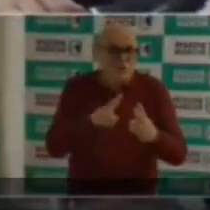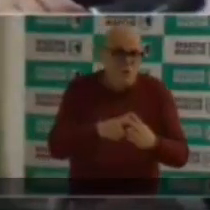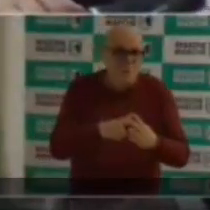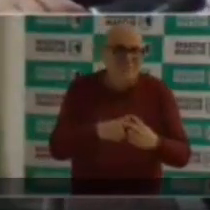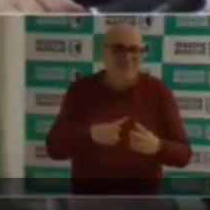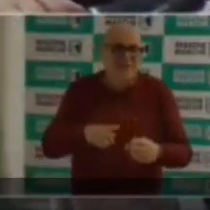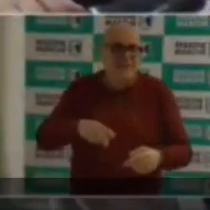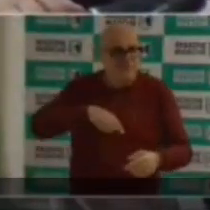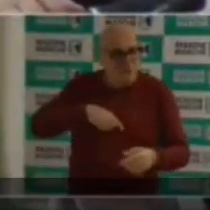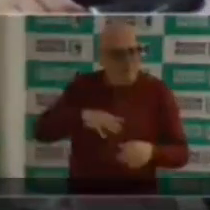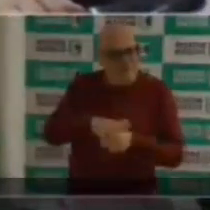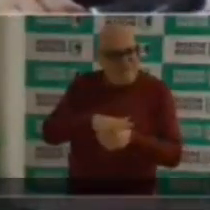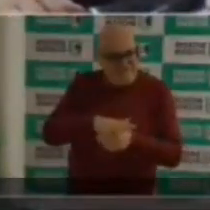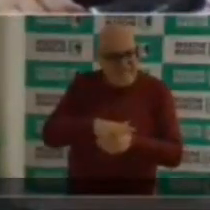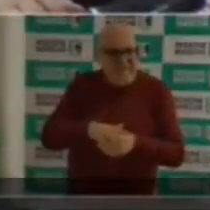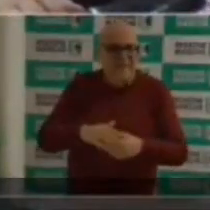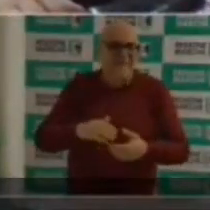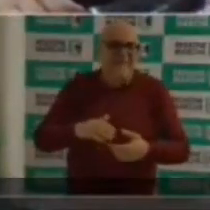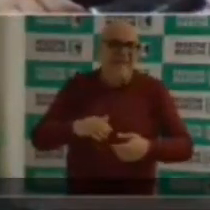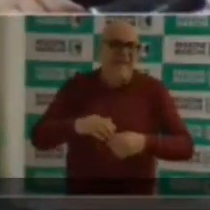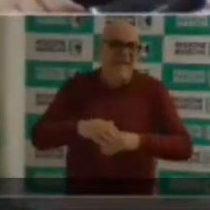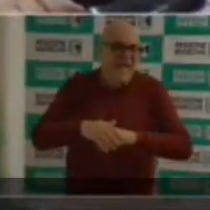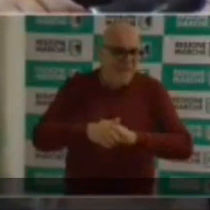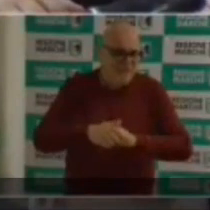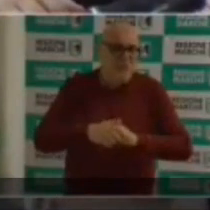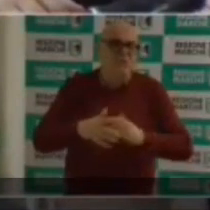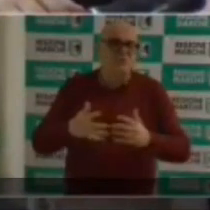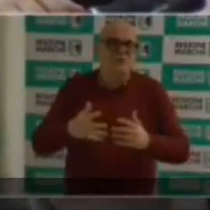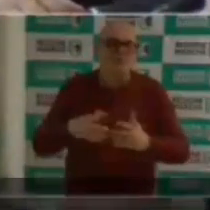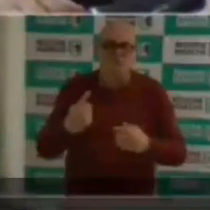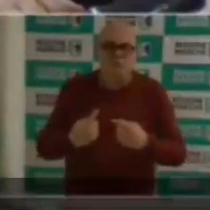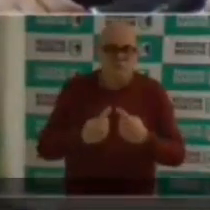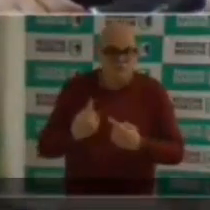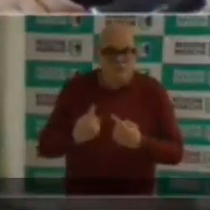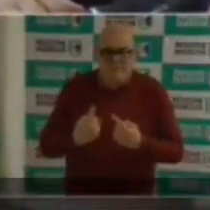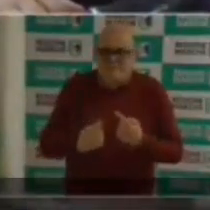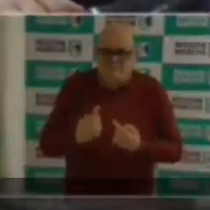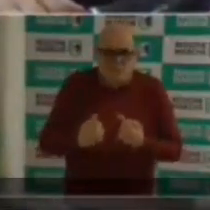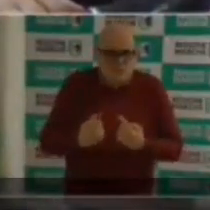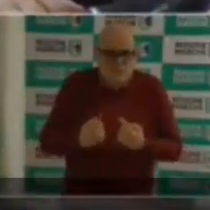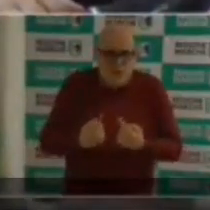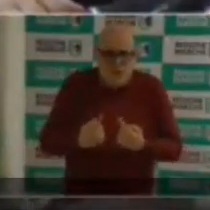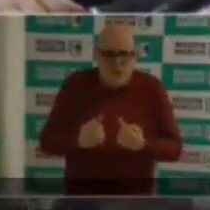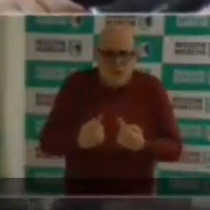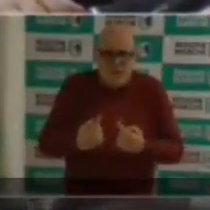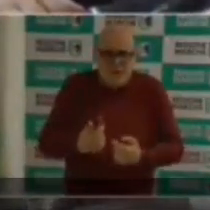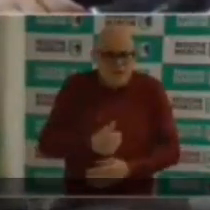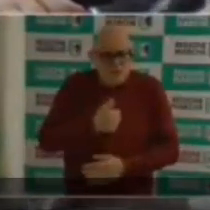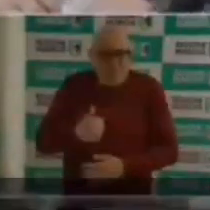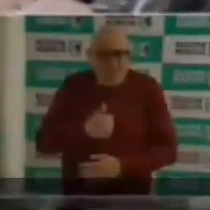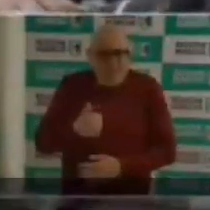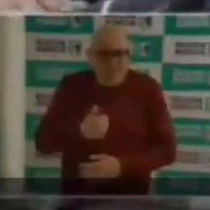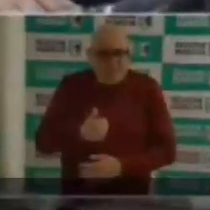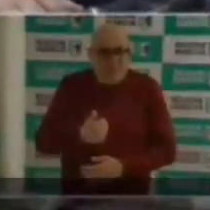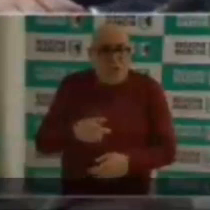o con qualche amico che si sono ritrovati completamente isolati. E quindi ecco, questo progetto